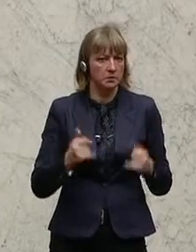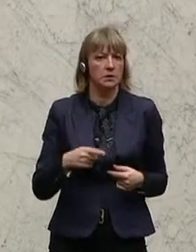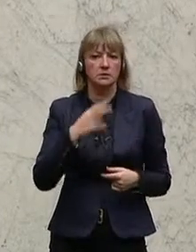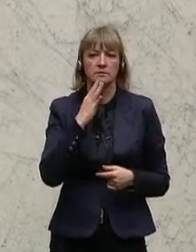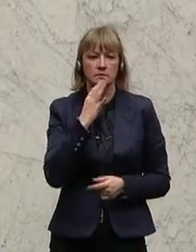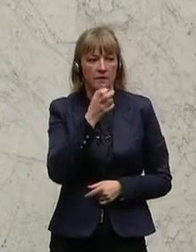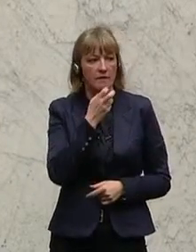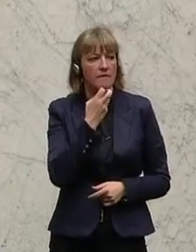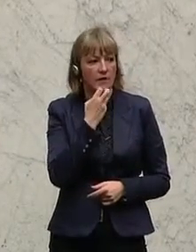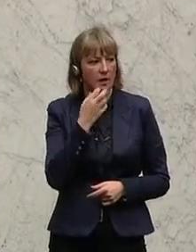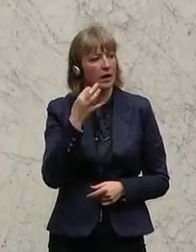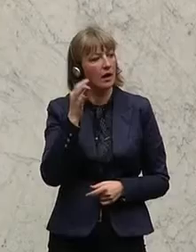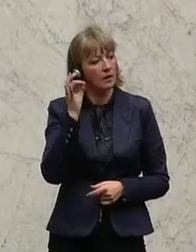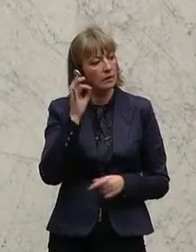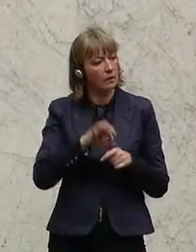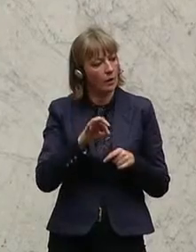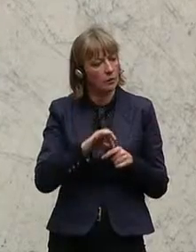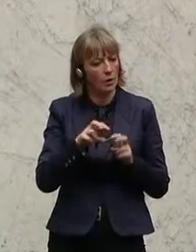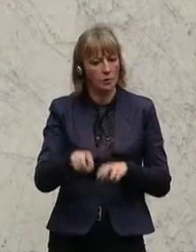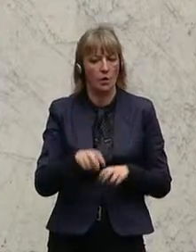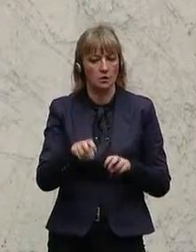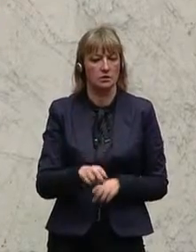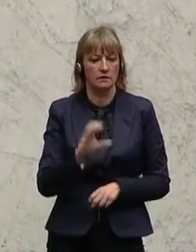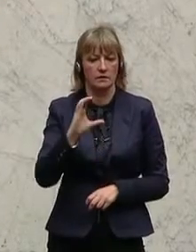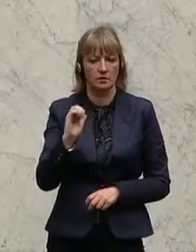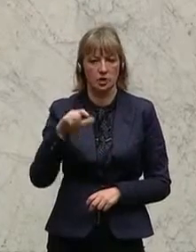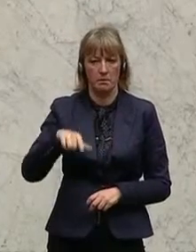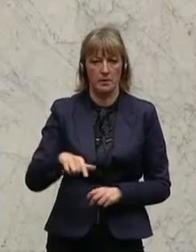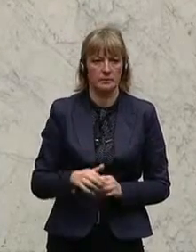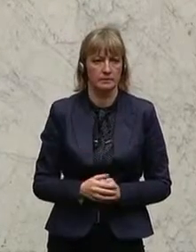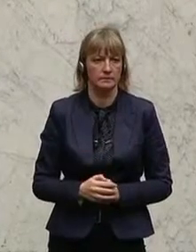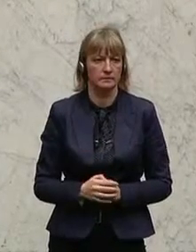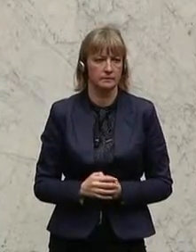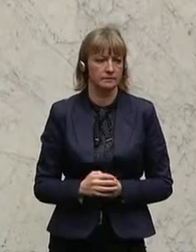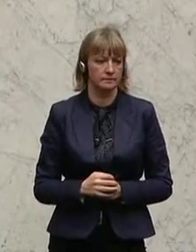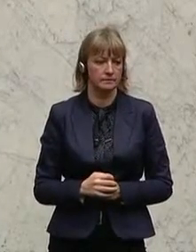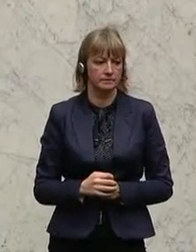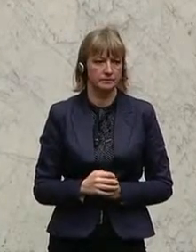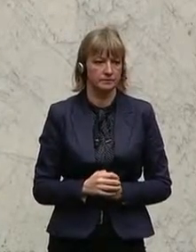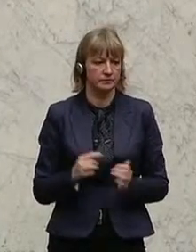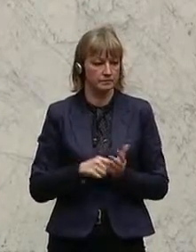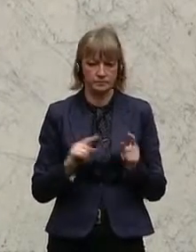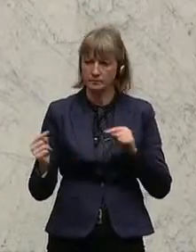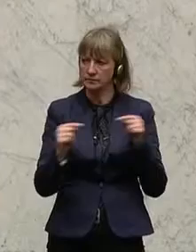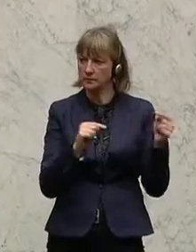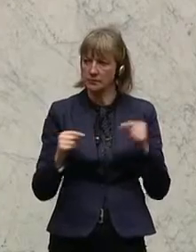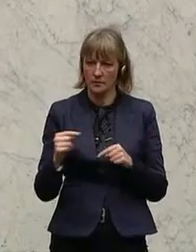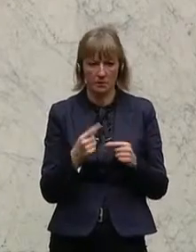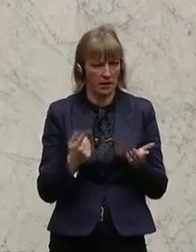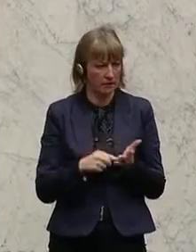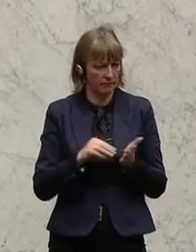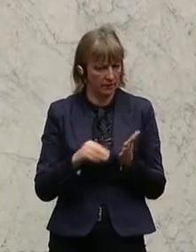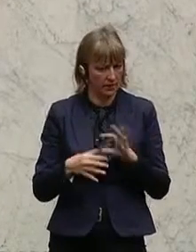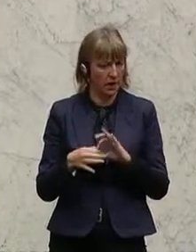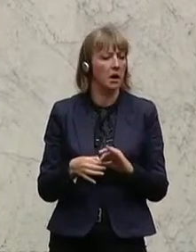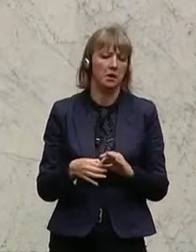der Abgeordnete Dr. Josef Tschapp. Josef Tschapp von der SPÖ ist als nächster am Wort. In der Debatte über den Vertrag lohnt sich